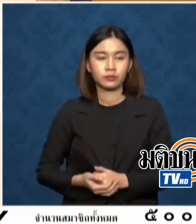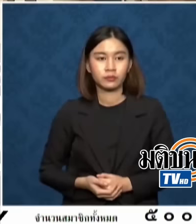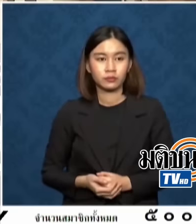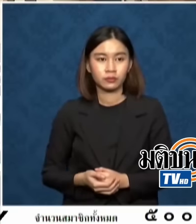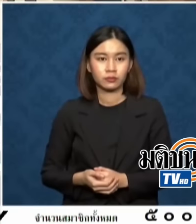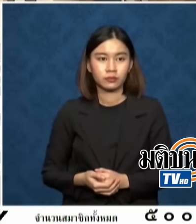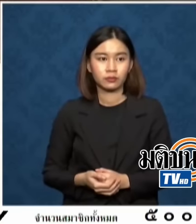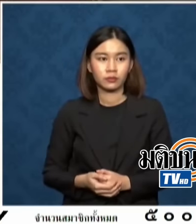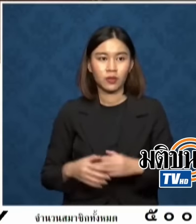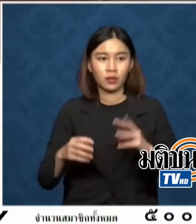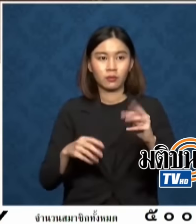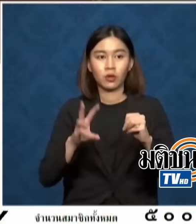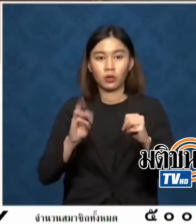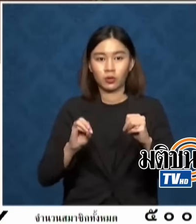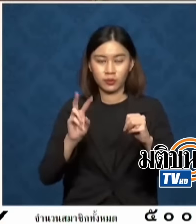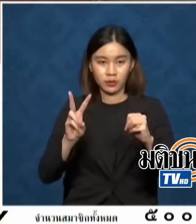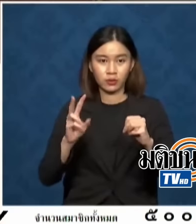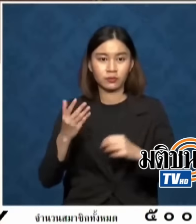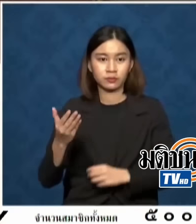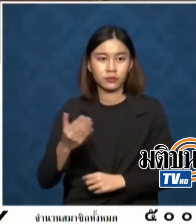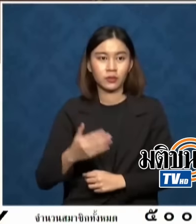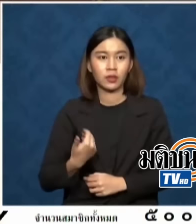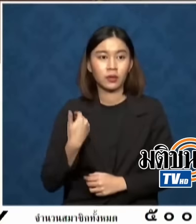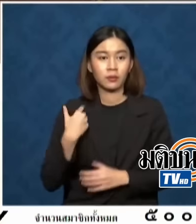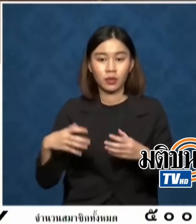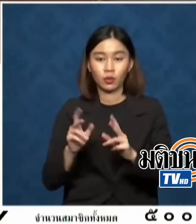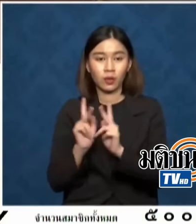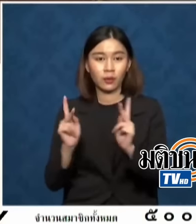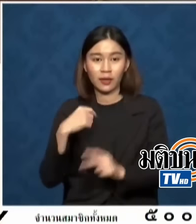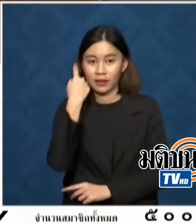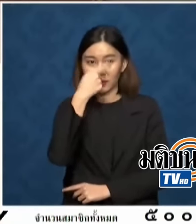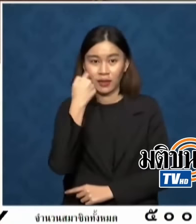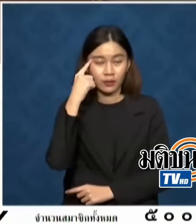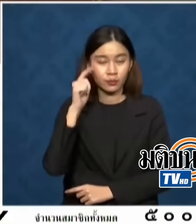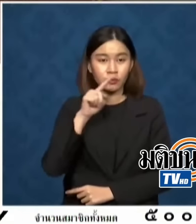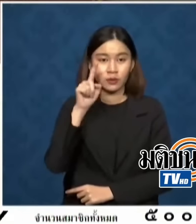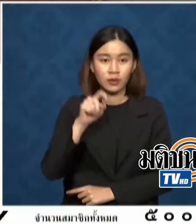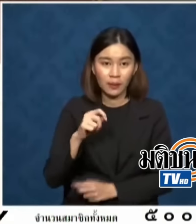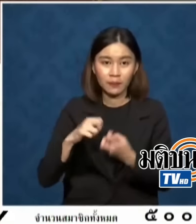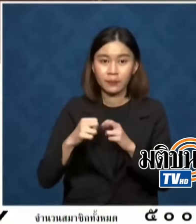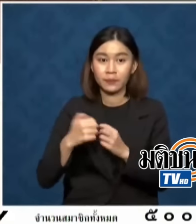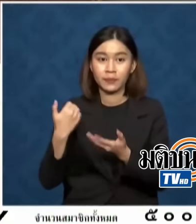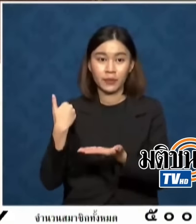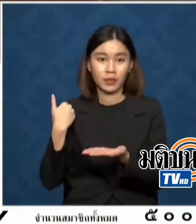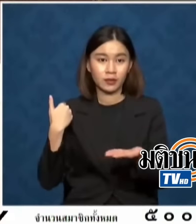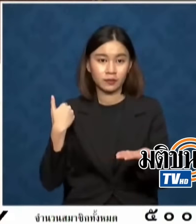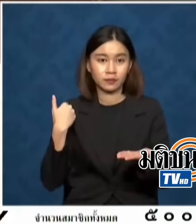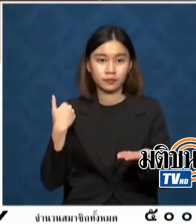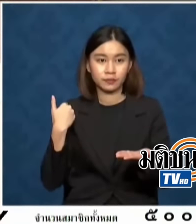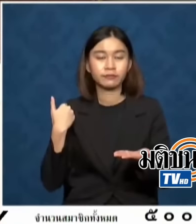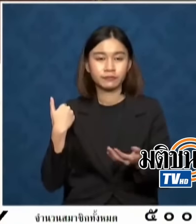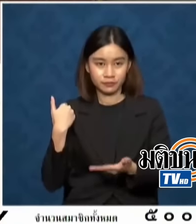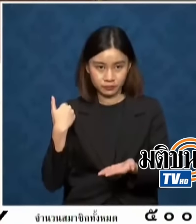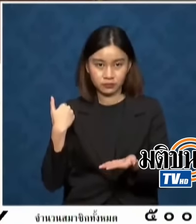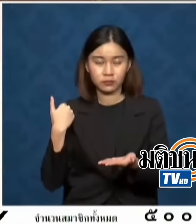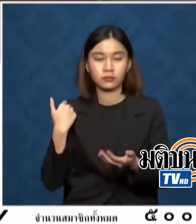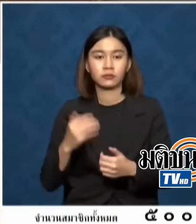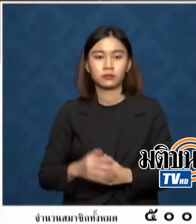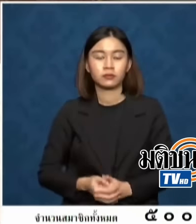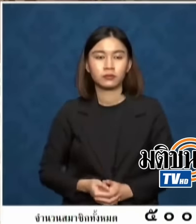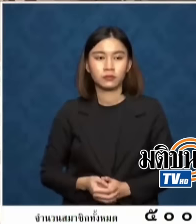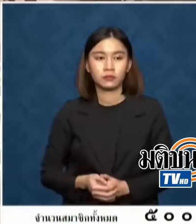มาตรา62มีกรรมธิการท่านใดติดใจหรือไม่ครับเชิญครับ